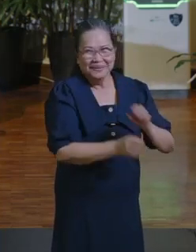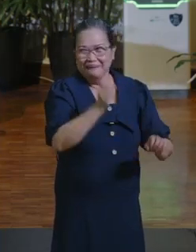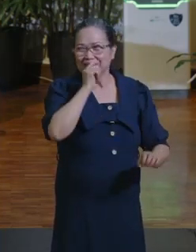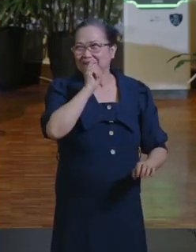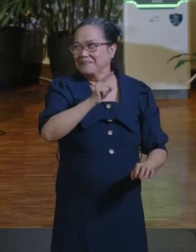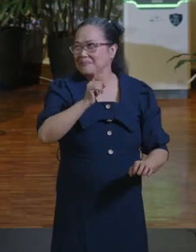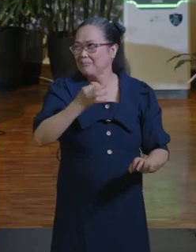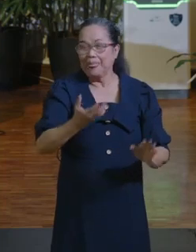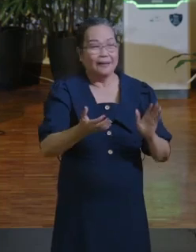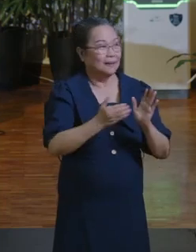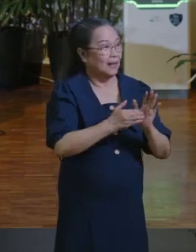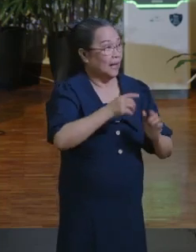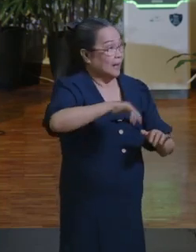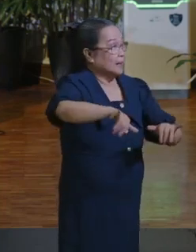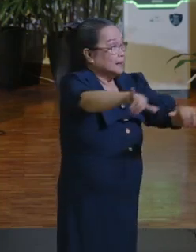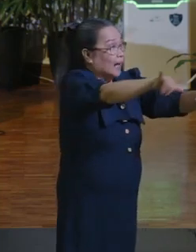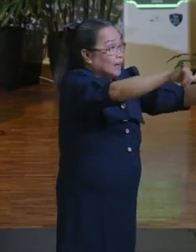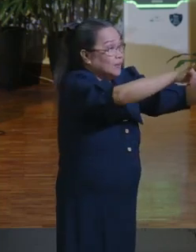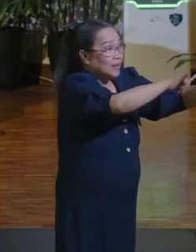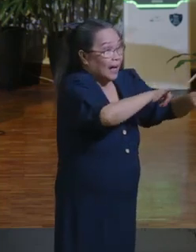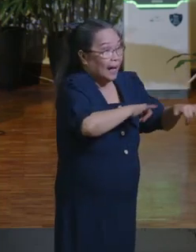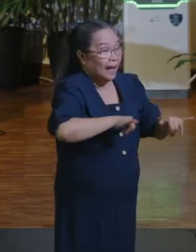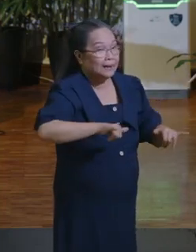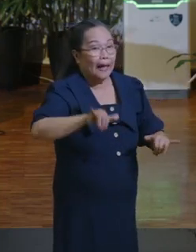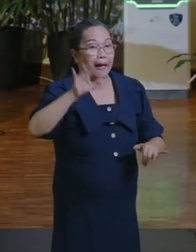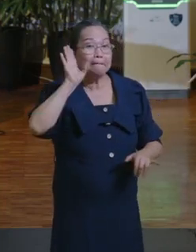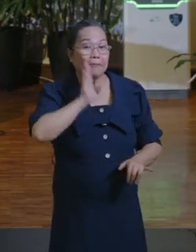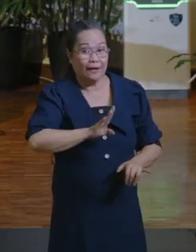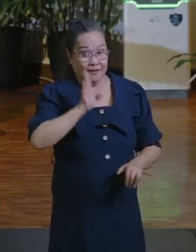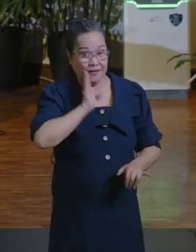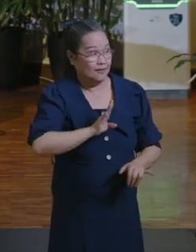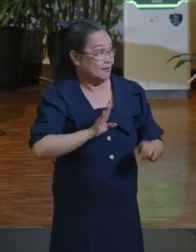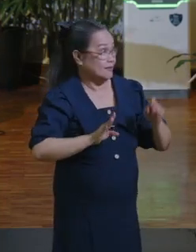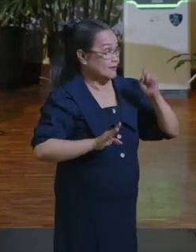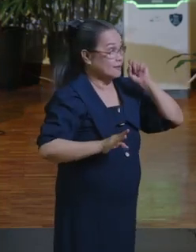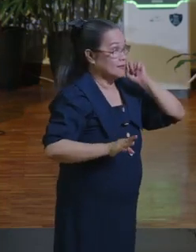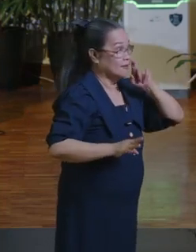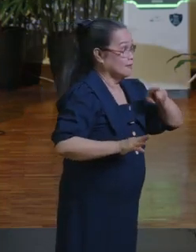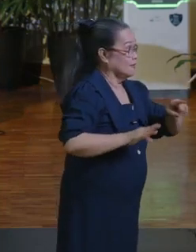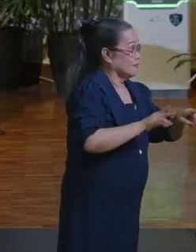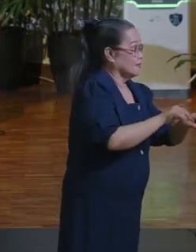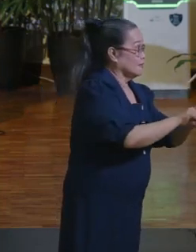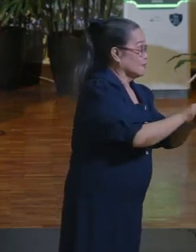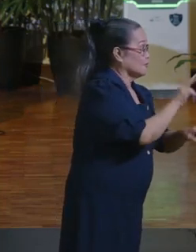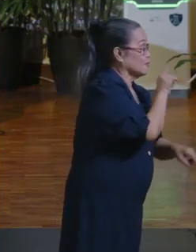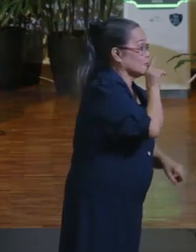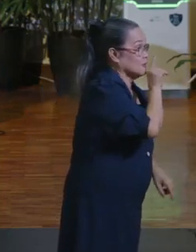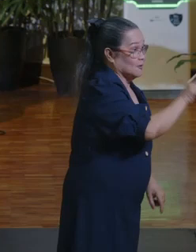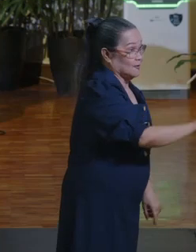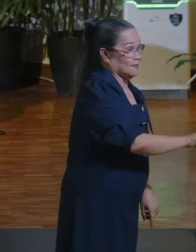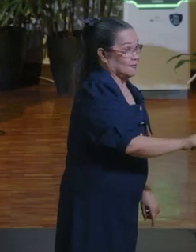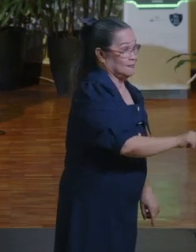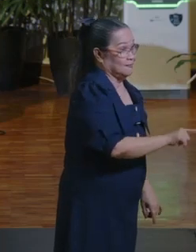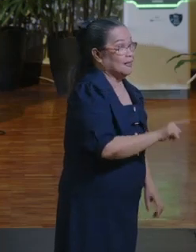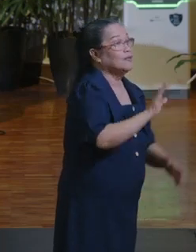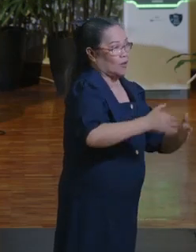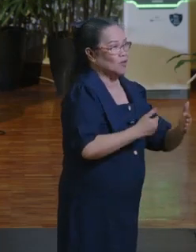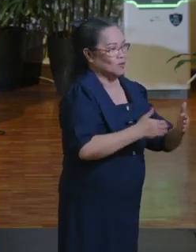ang refrain po noon, tayong lahat ay magkakapatid. Tayong lahat ay magkakapatid.